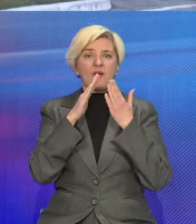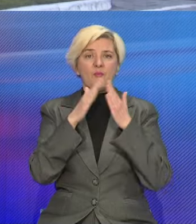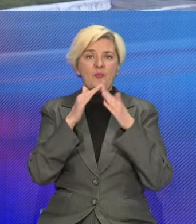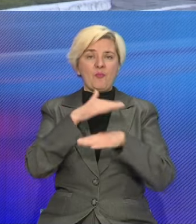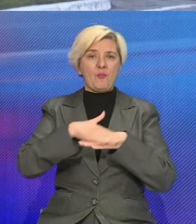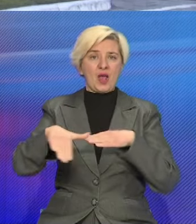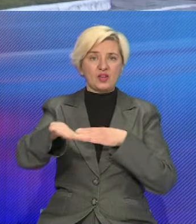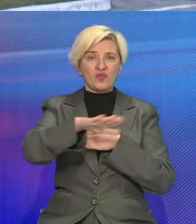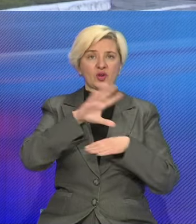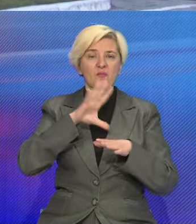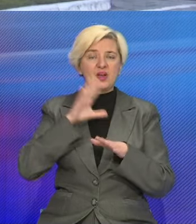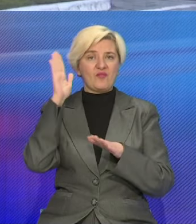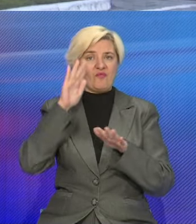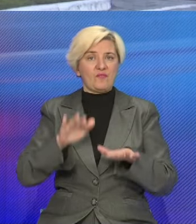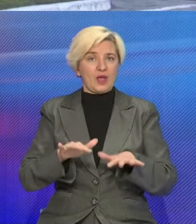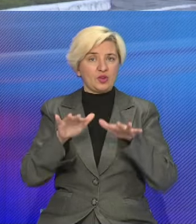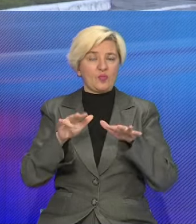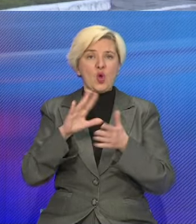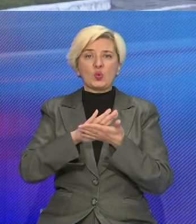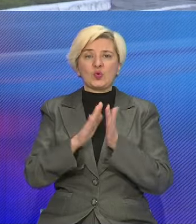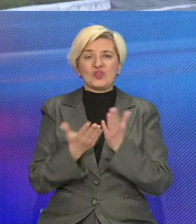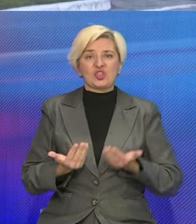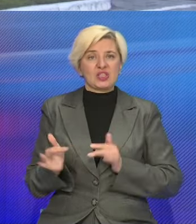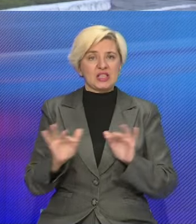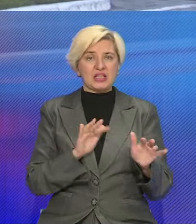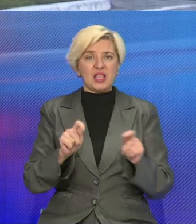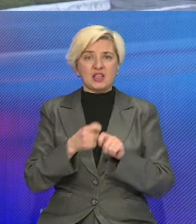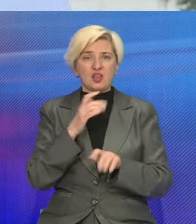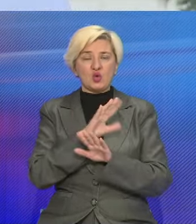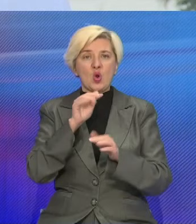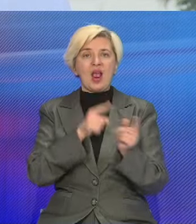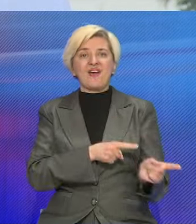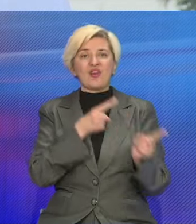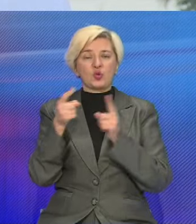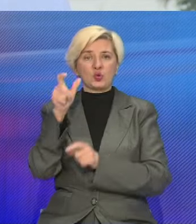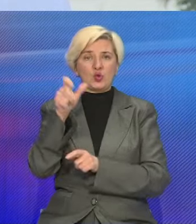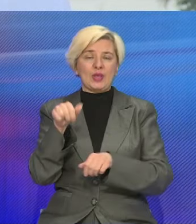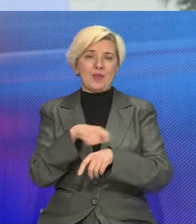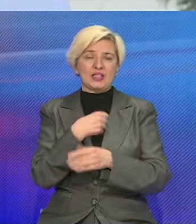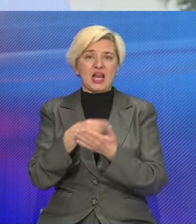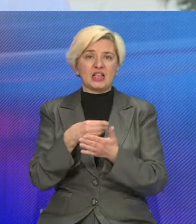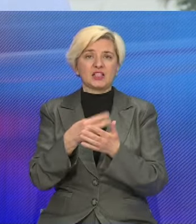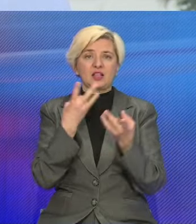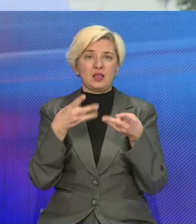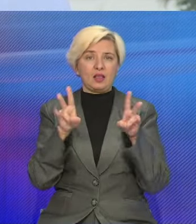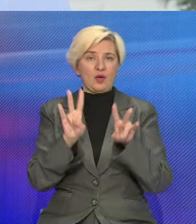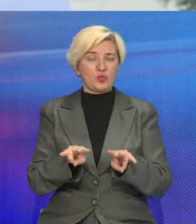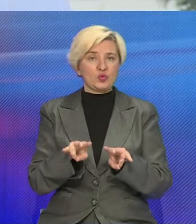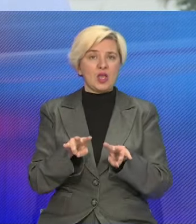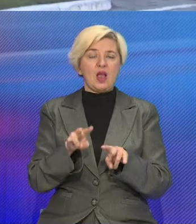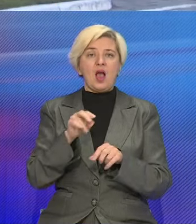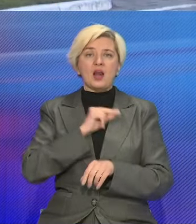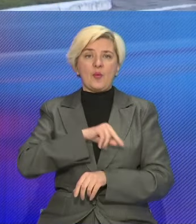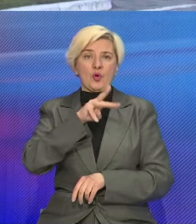підтоплені. Услови жизнедеятельності не нарушені, евакуація людей і матеріальних цінностей не требується. Робітники МЧС